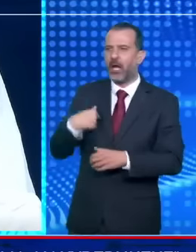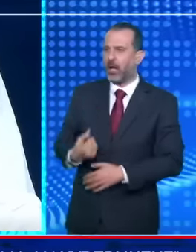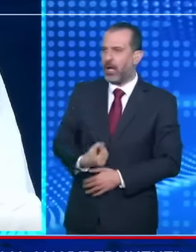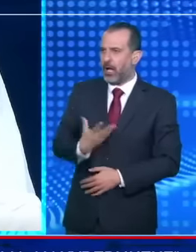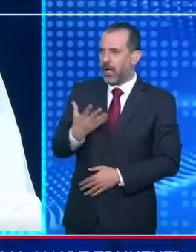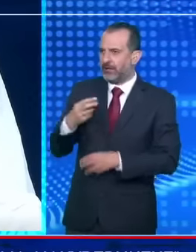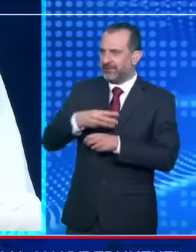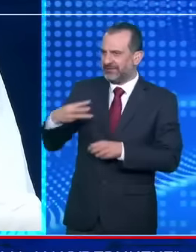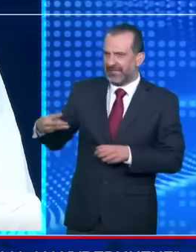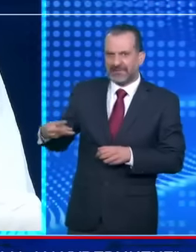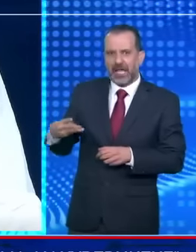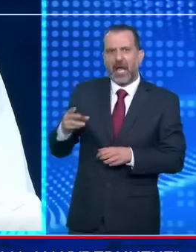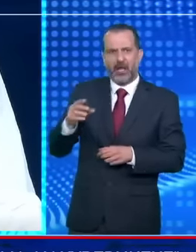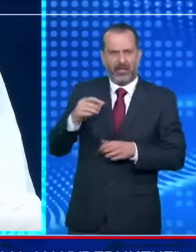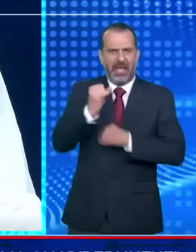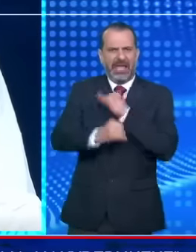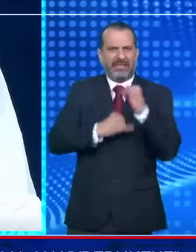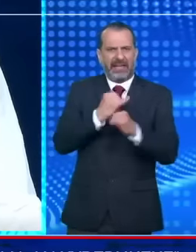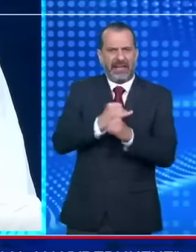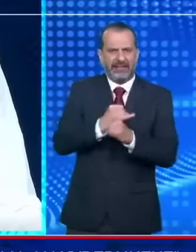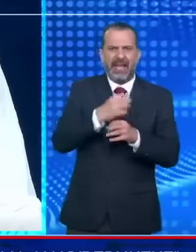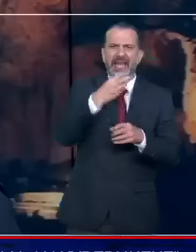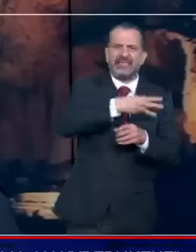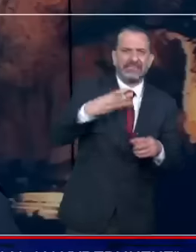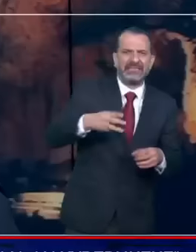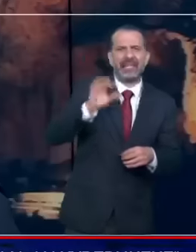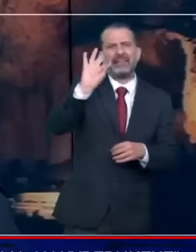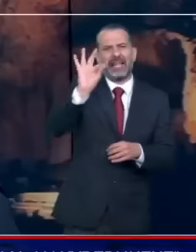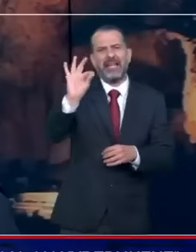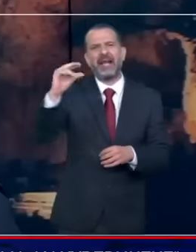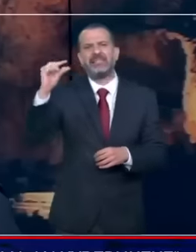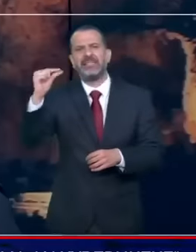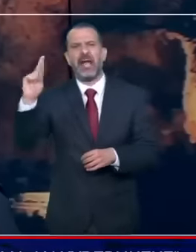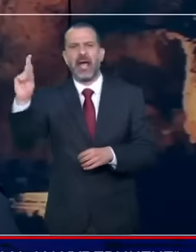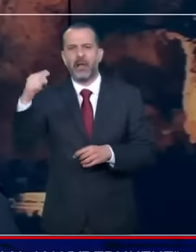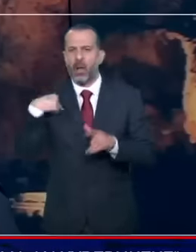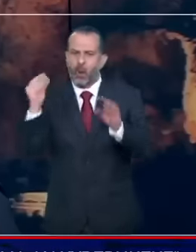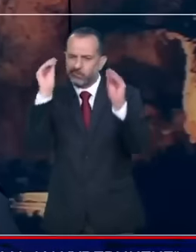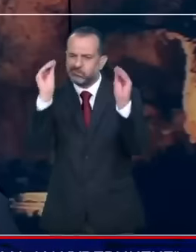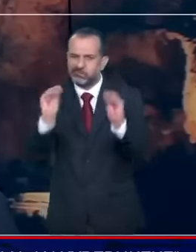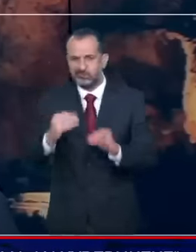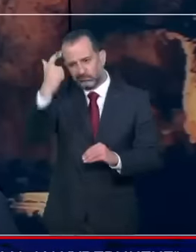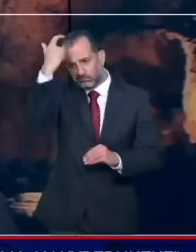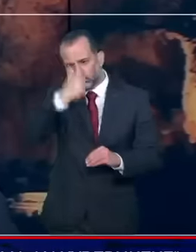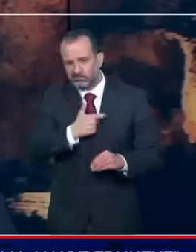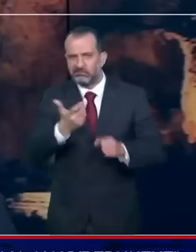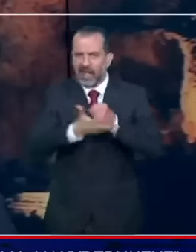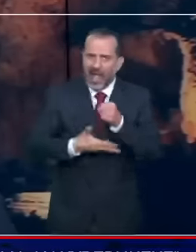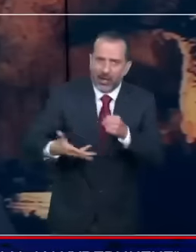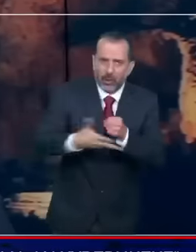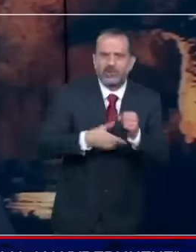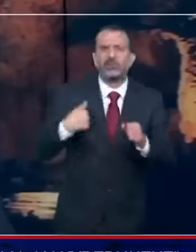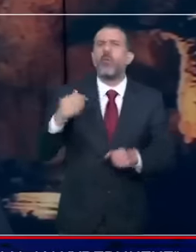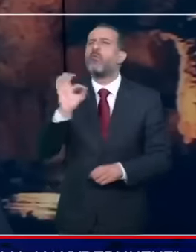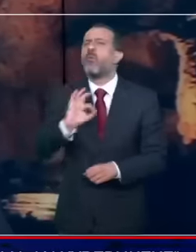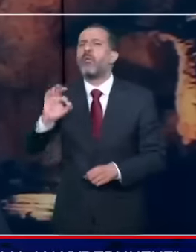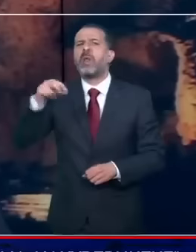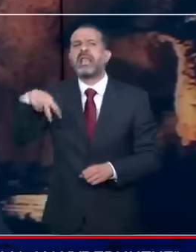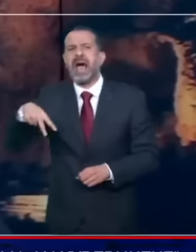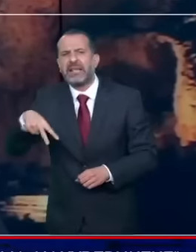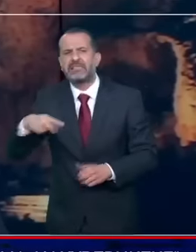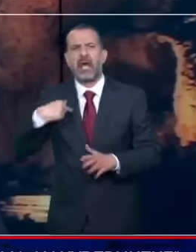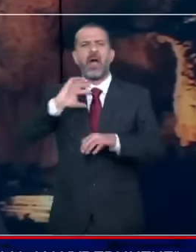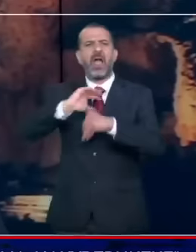στο ΣΥΡΙΖΑ.gr, θα μπορεί να βάλει στα φίλτρα την ιδιότητά του, τη γεωγραφία του και ό,τι άλλο θεματικό μπορεί να